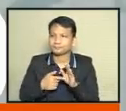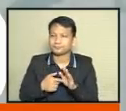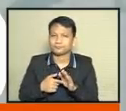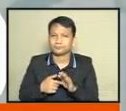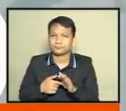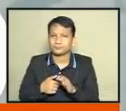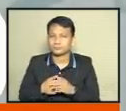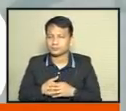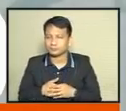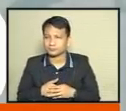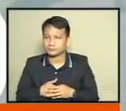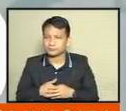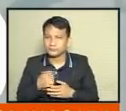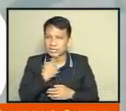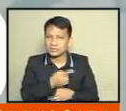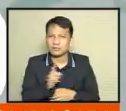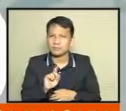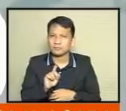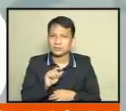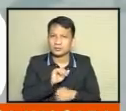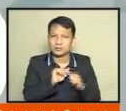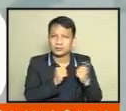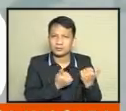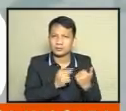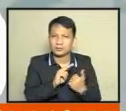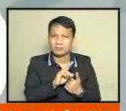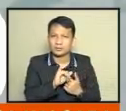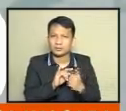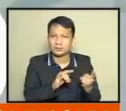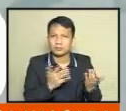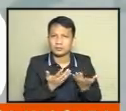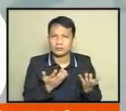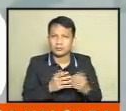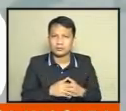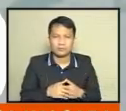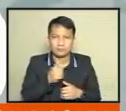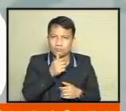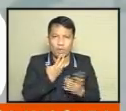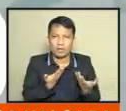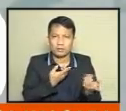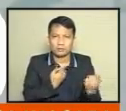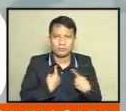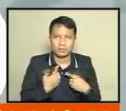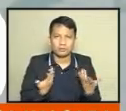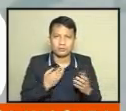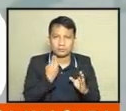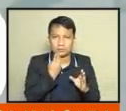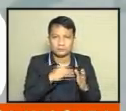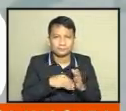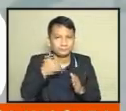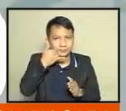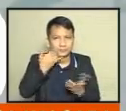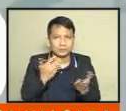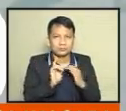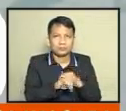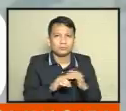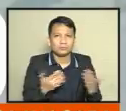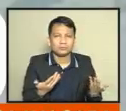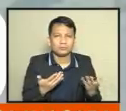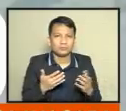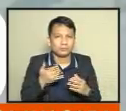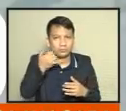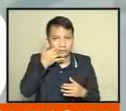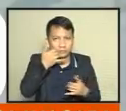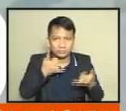agency rito. Ano po sabi ng agency dyan? Ano po sabi? Hindi po sinasagot. Yung mga miss call ko, wala po sa akin